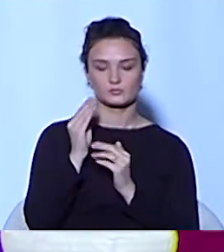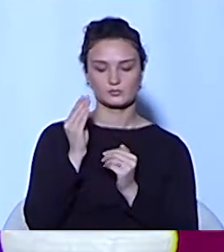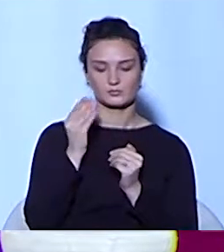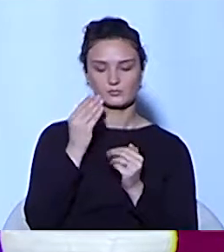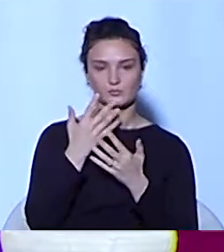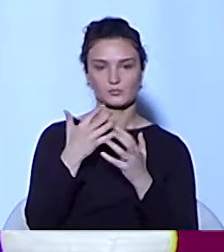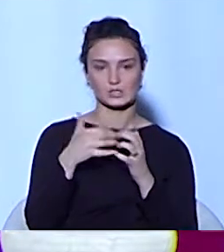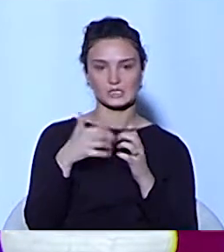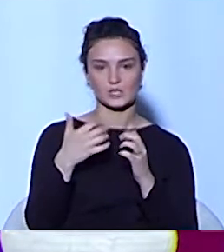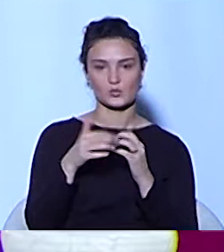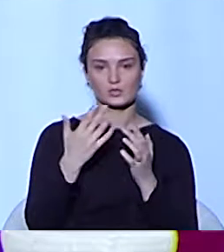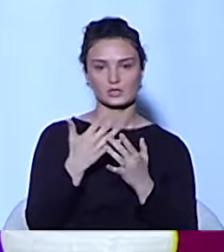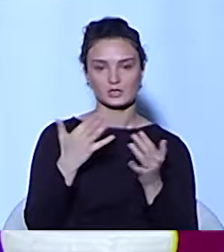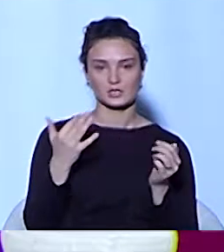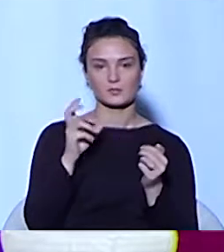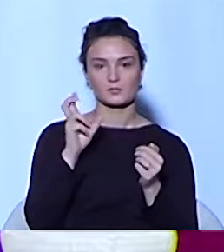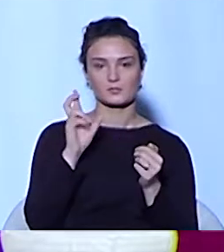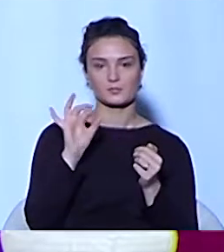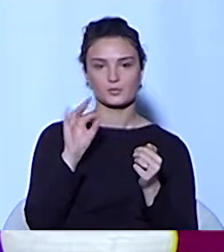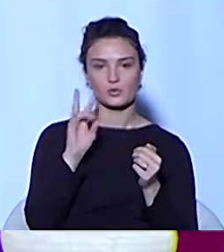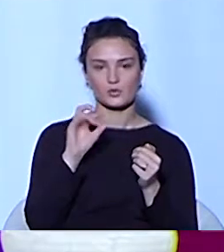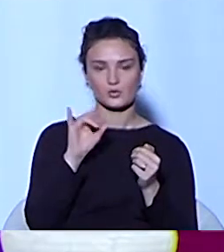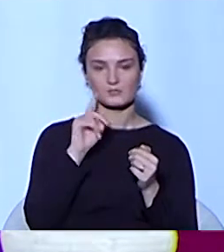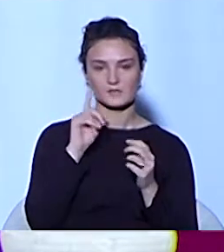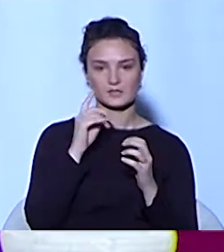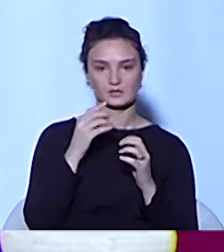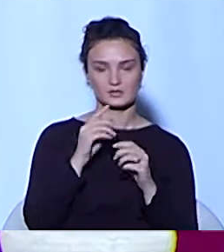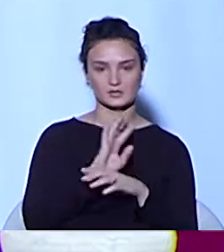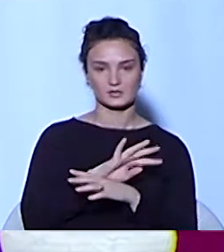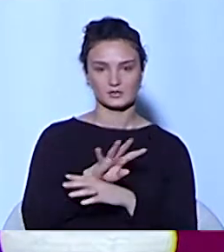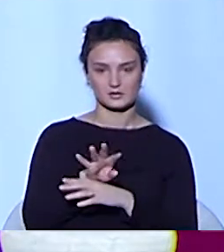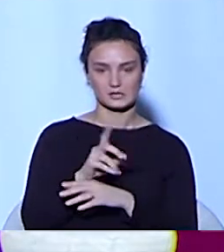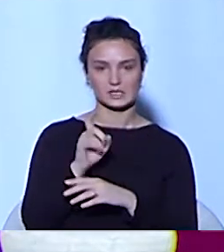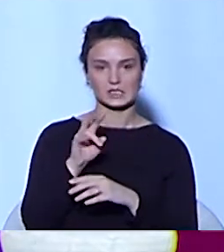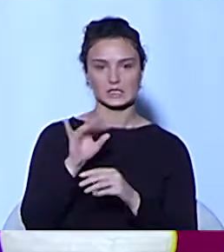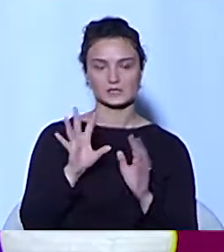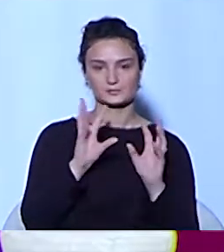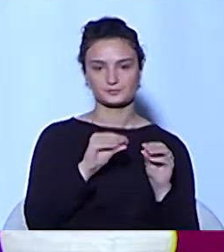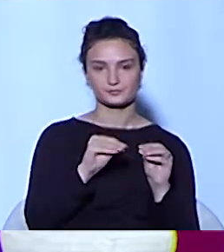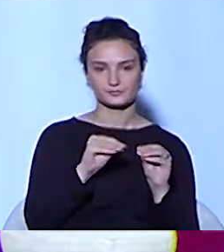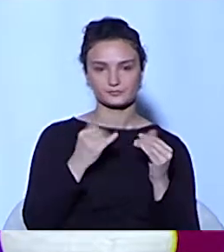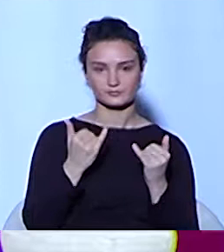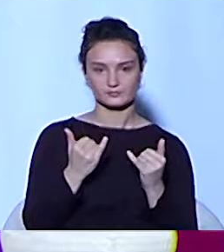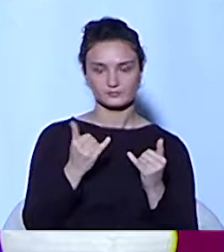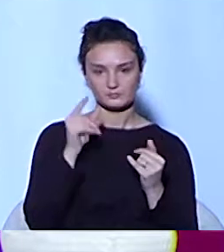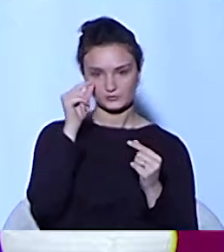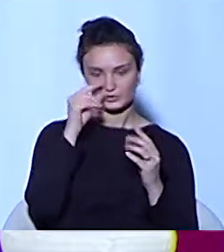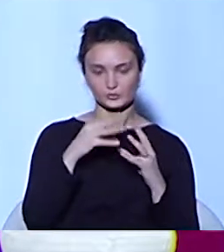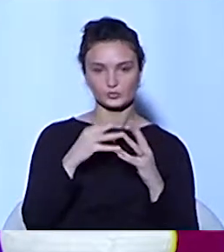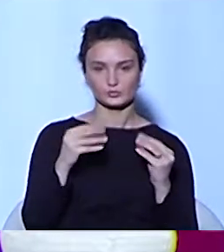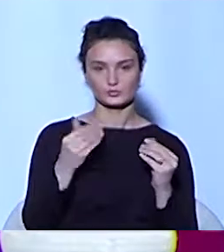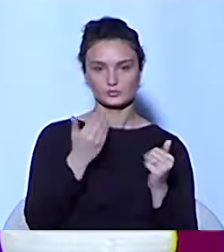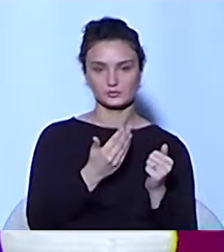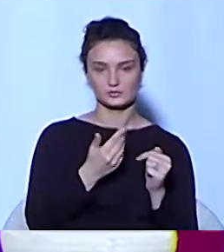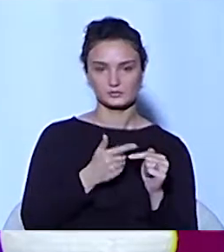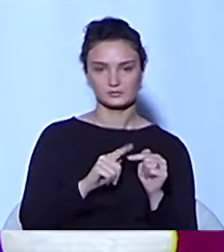ბოსტნეულის კომპონენტი, ეს არის ბროკოლი და მწვანე სალათის ფოთოლი, ხილის ზონაში სეზონურად ციტრუსი არის